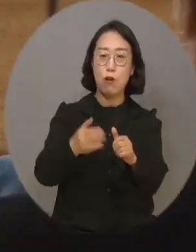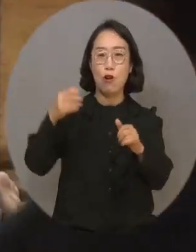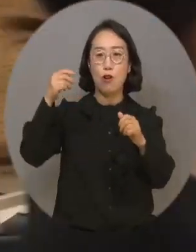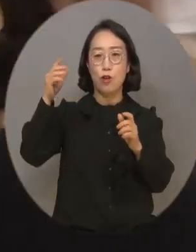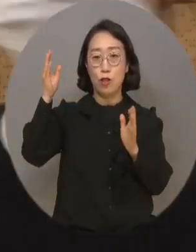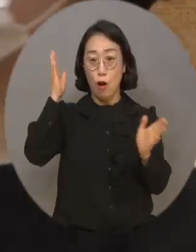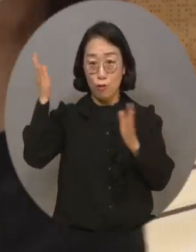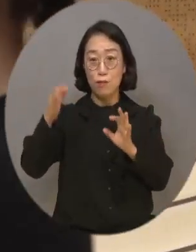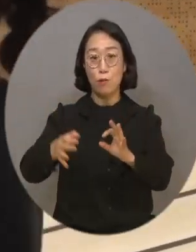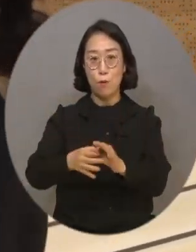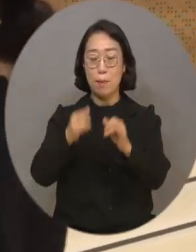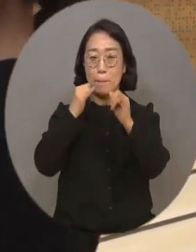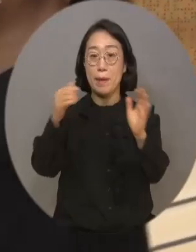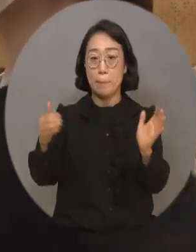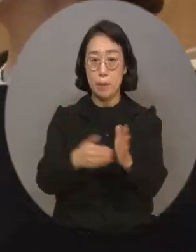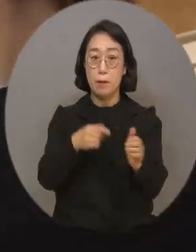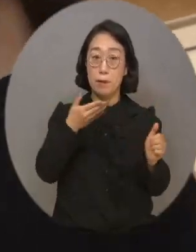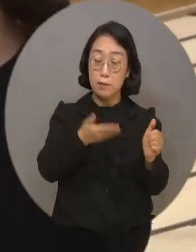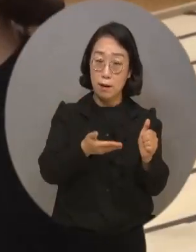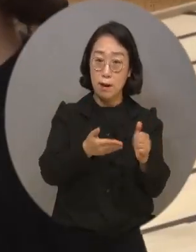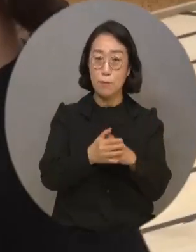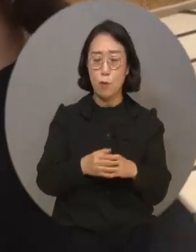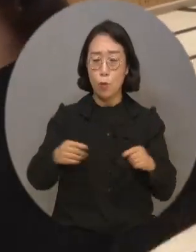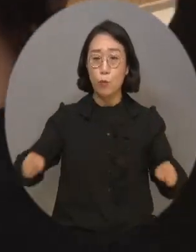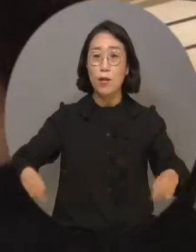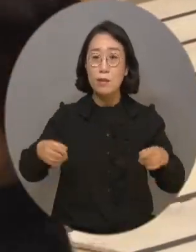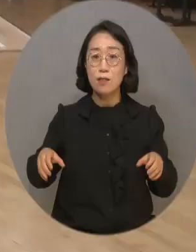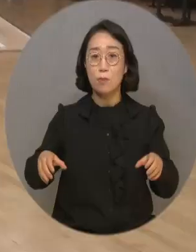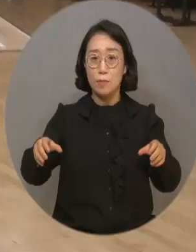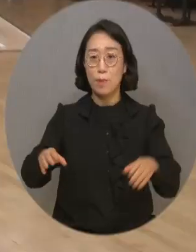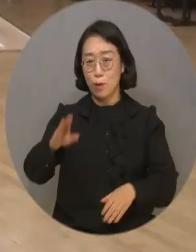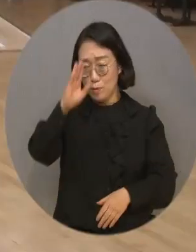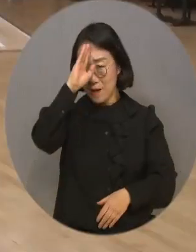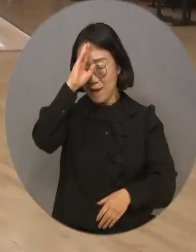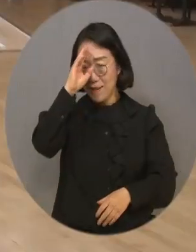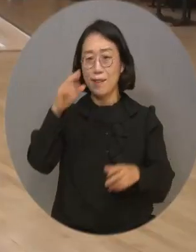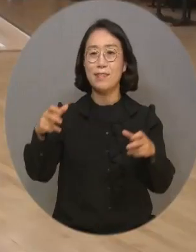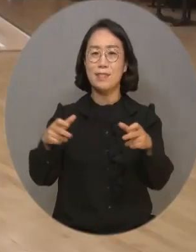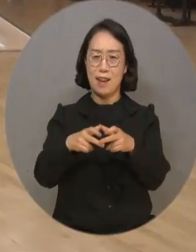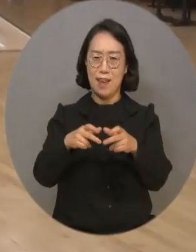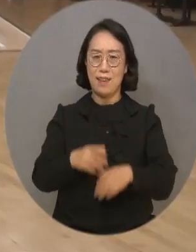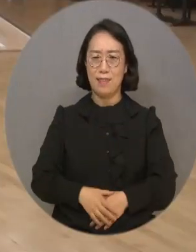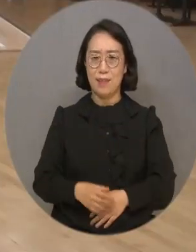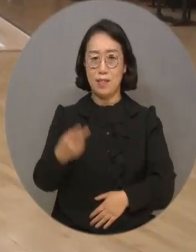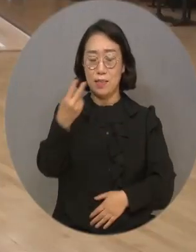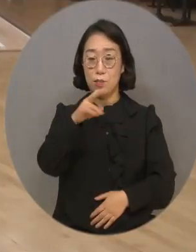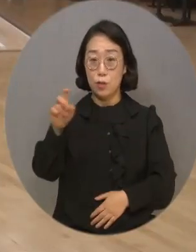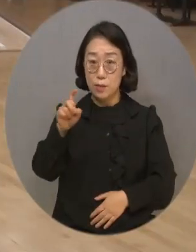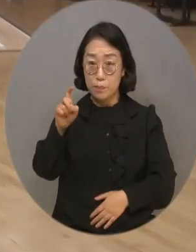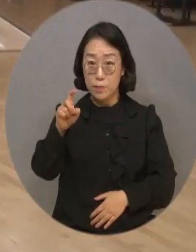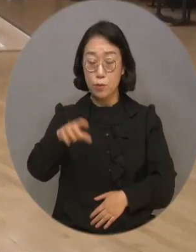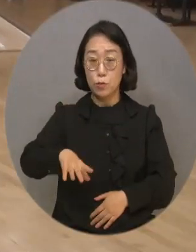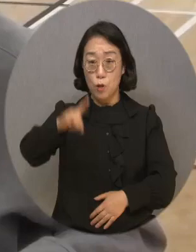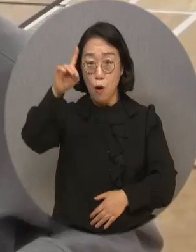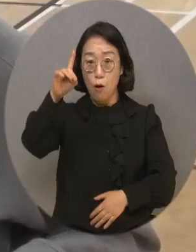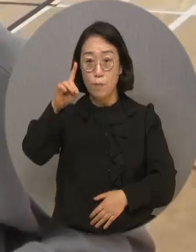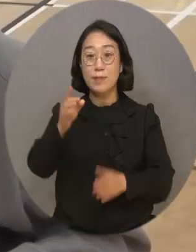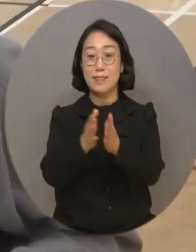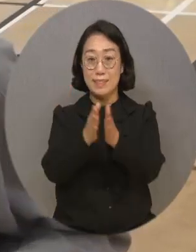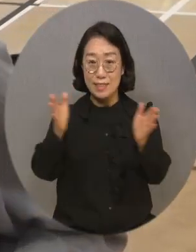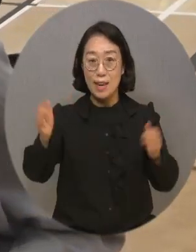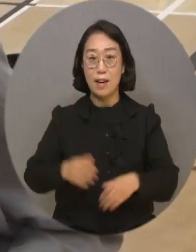하지성 배우는 휠체어를 타고 연기하는 뇌병변 장애인입니다. 2010년 장애인 극단 애인을 통해 데뷔한